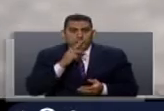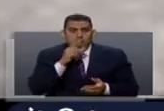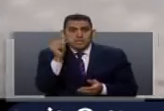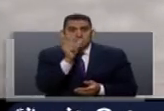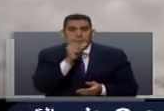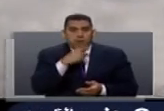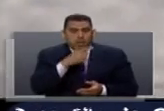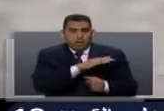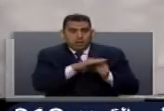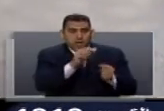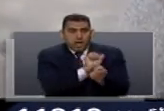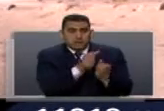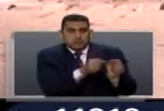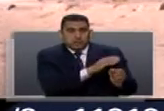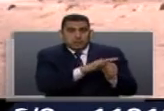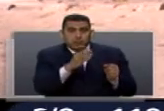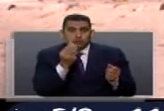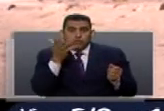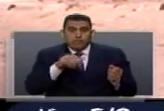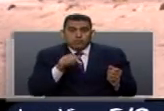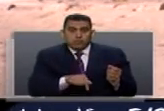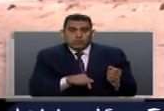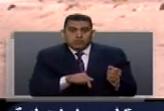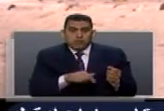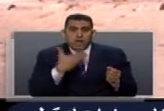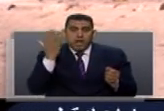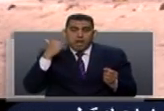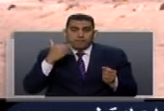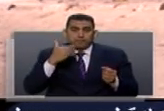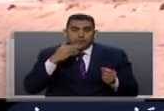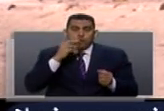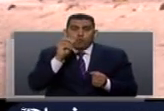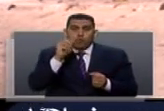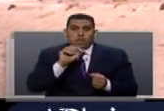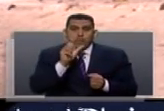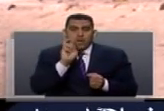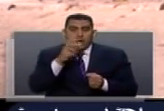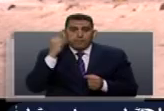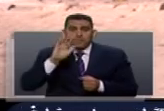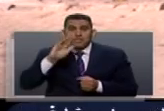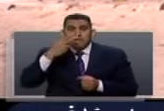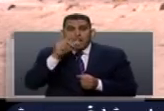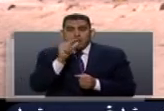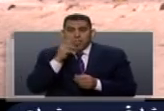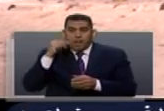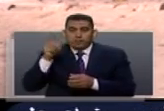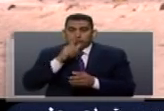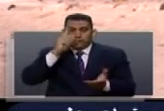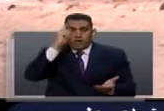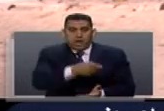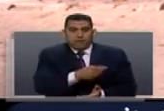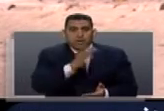كتير احنا بنتكلم عن الاسلام يعني القصه معروفه ومشهوره جدا ان بعد ما بني قريز نزلوا على حكم سعد بن معاذ